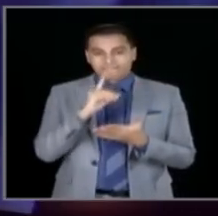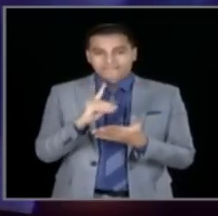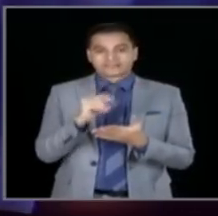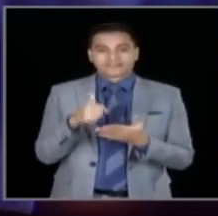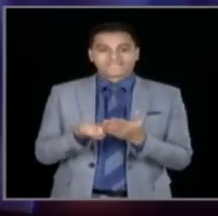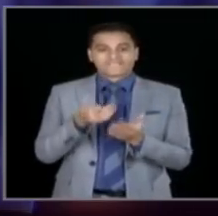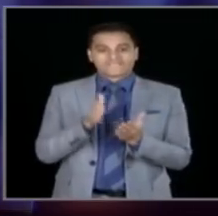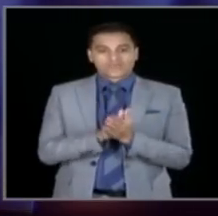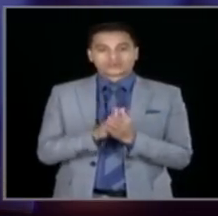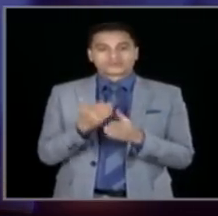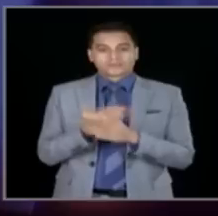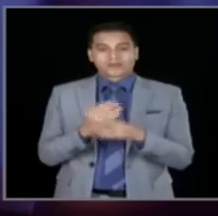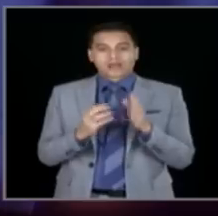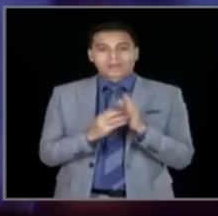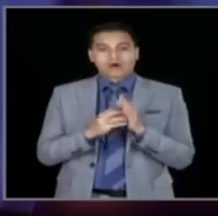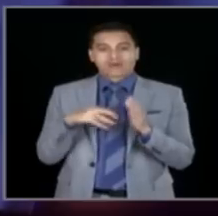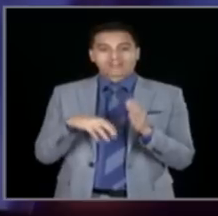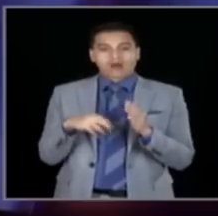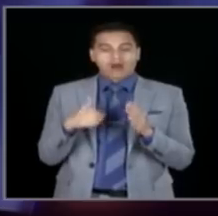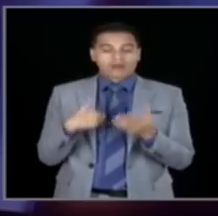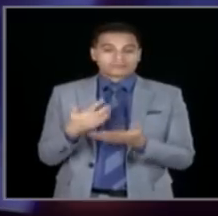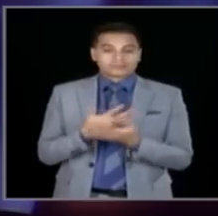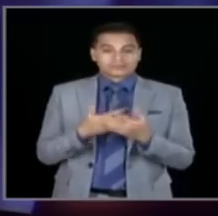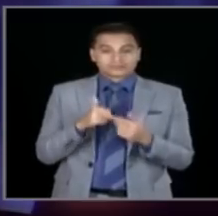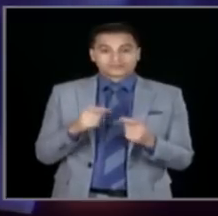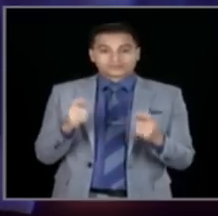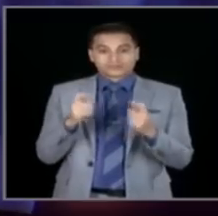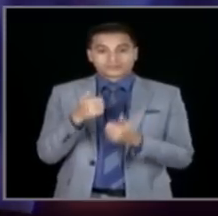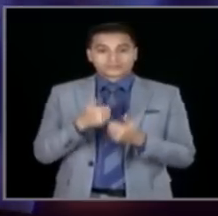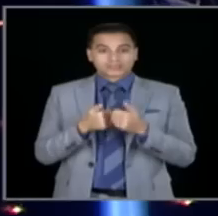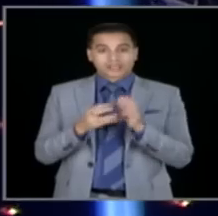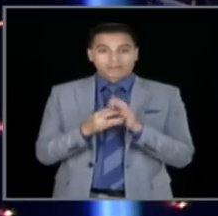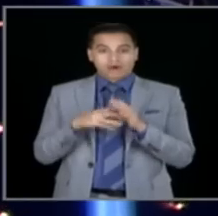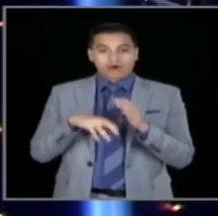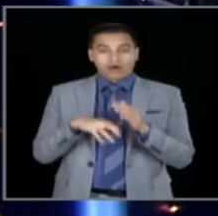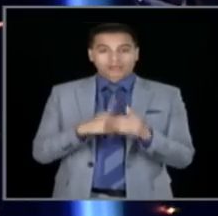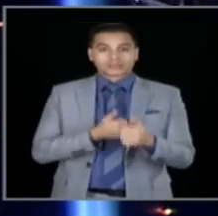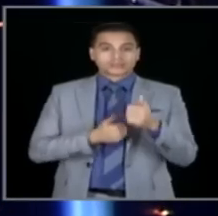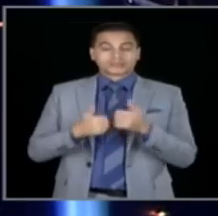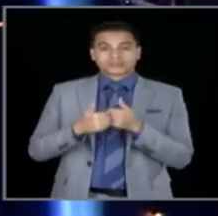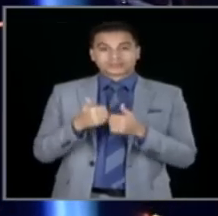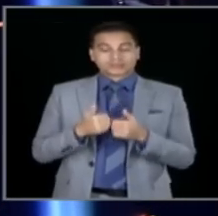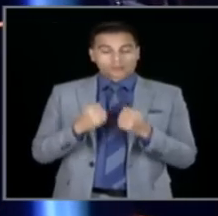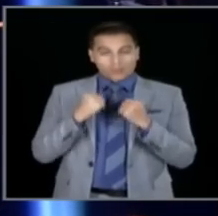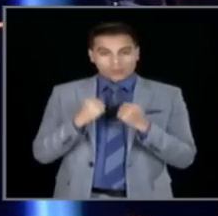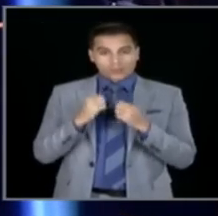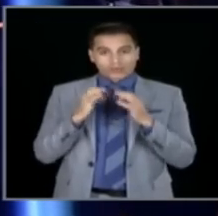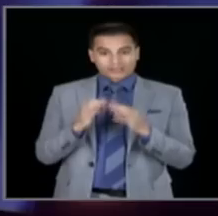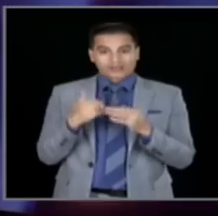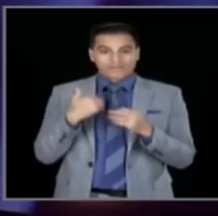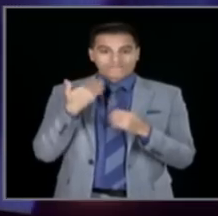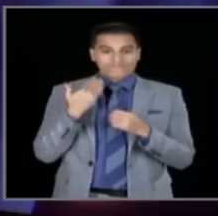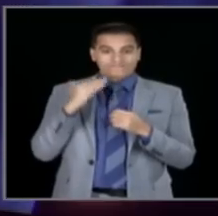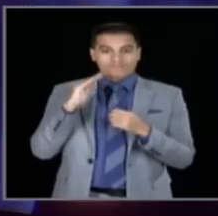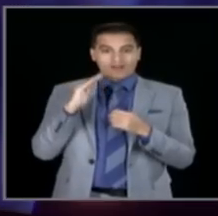ما لقيتش فرصة تبع جامعة القاهرة. المنافسة بتبقى شرسة جدا. لا جامعة القاهرة فريقها تقيل جدا جدا، خلاني فخور